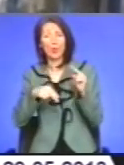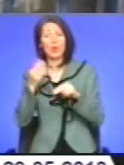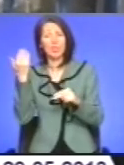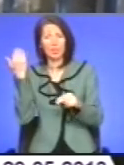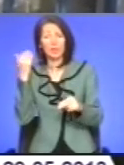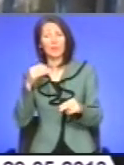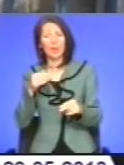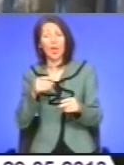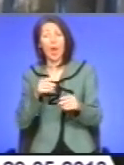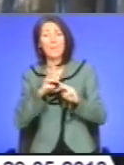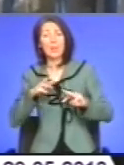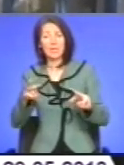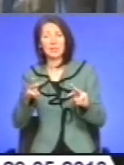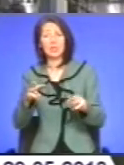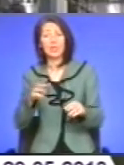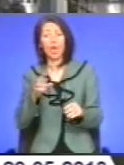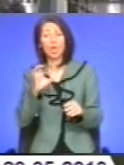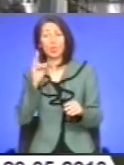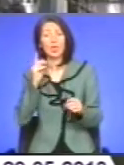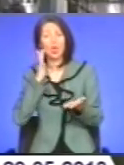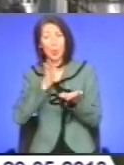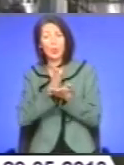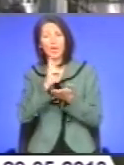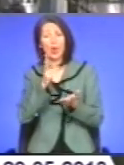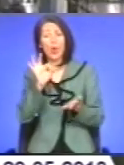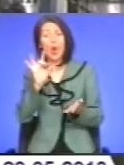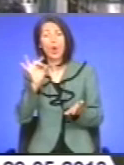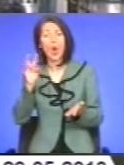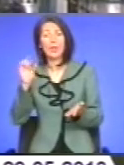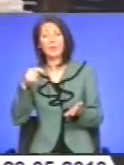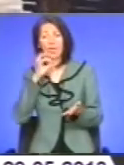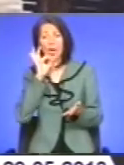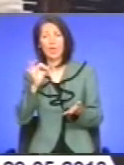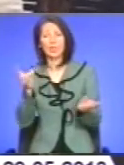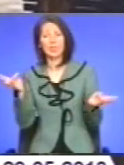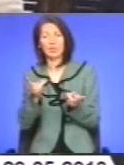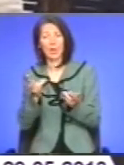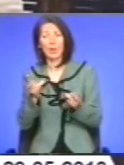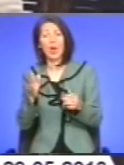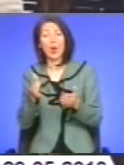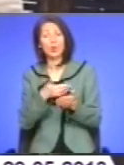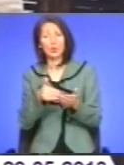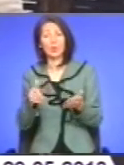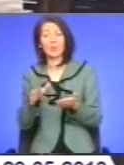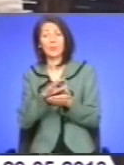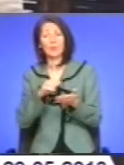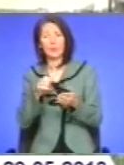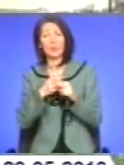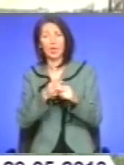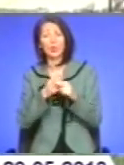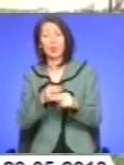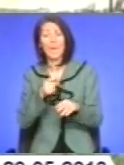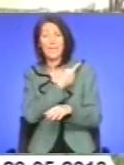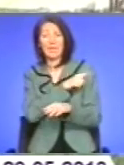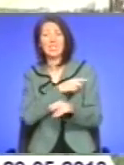соціальної політики Наталія Королевська наголошує, першочергово треба усунути прогалини із охороною дитячих центрів та медичним забезпеченням. Крім